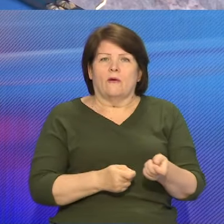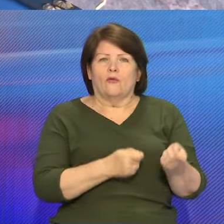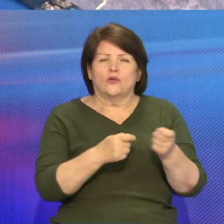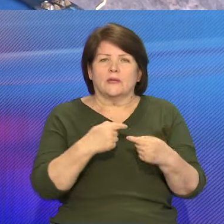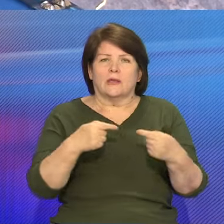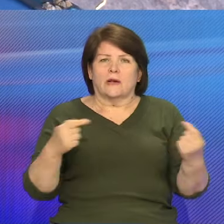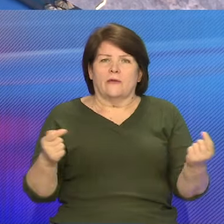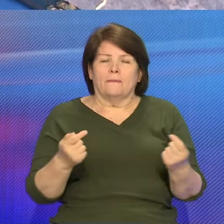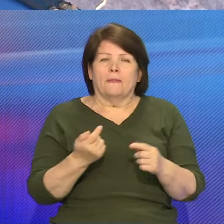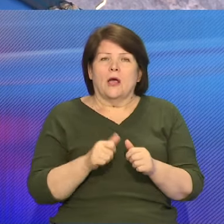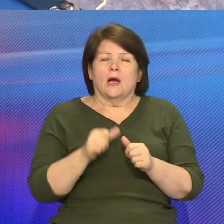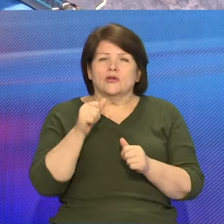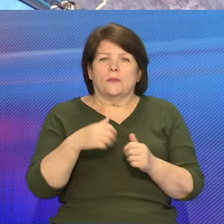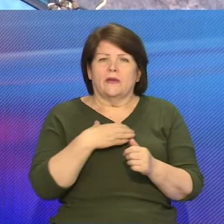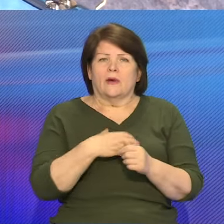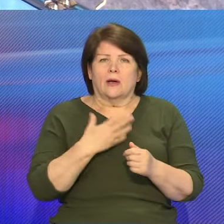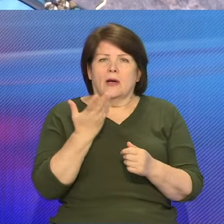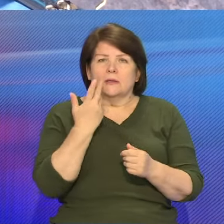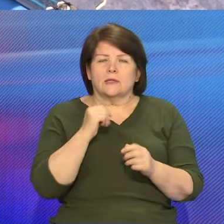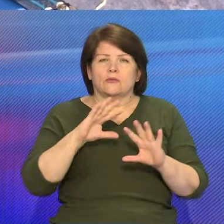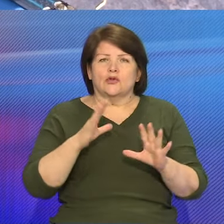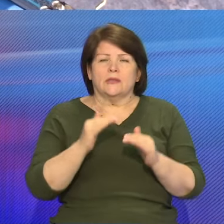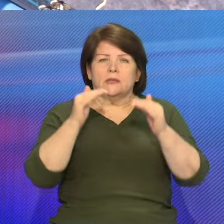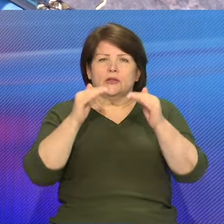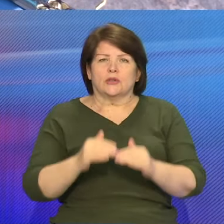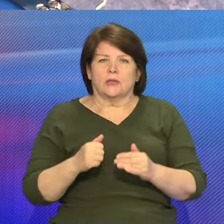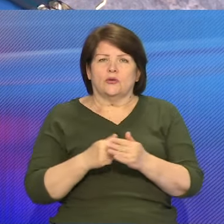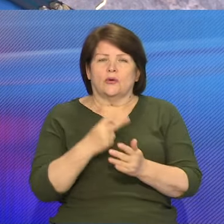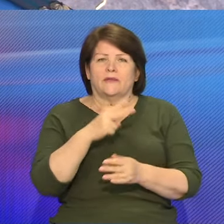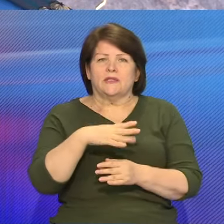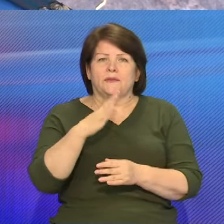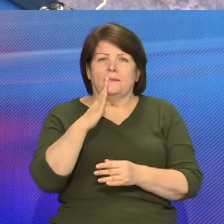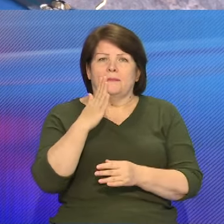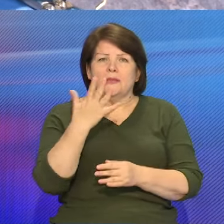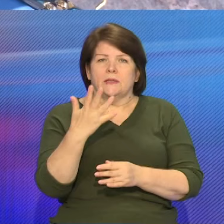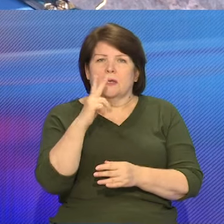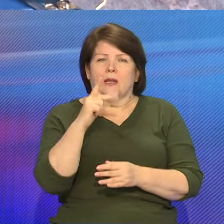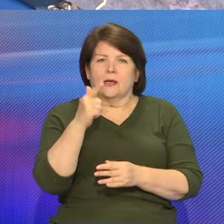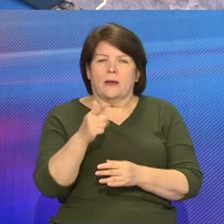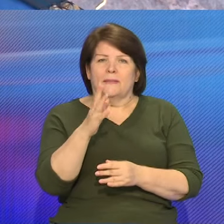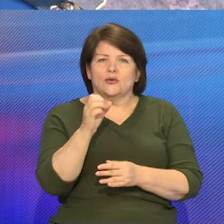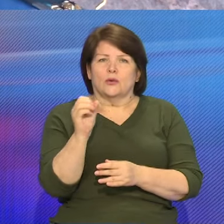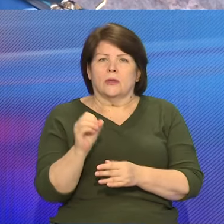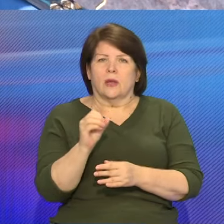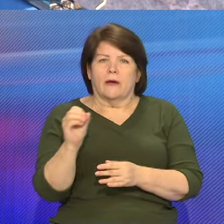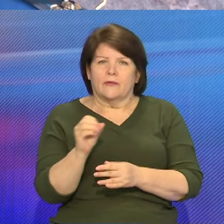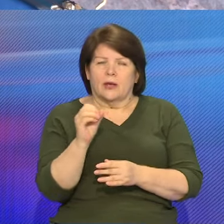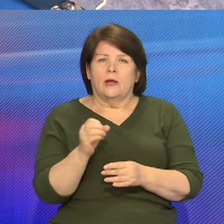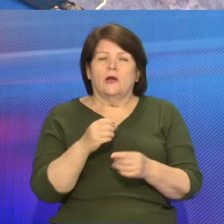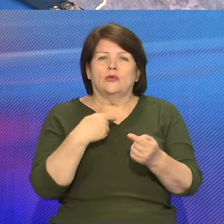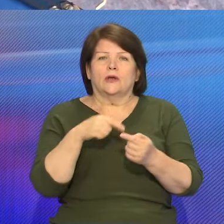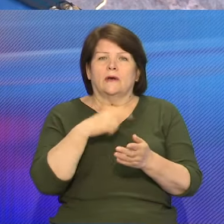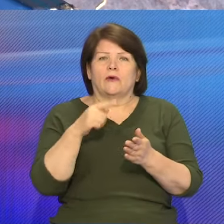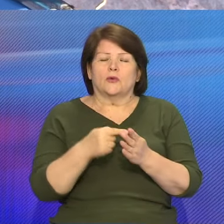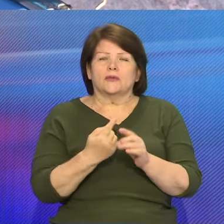Особенно актуально это было, когда произошло снижение до 25 килограмм 500 евро. Основные интересующие вопросы –